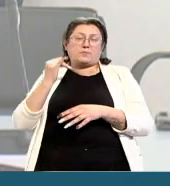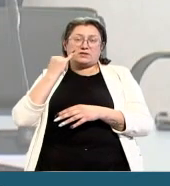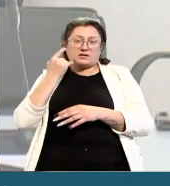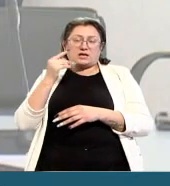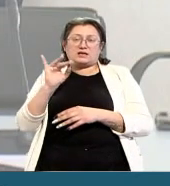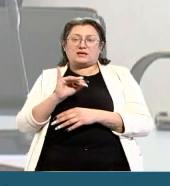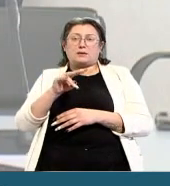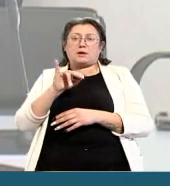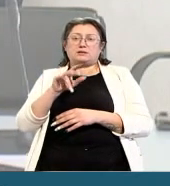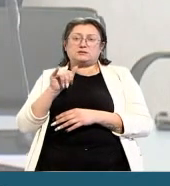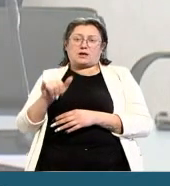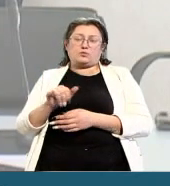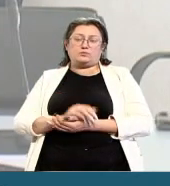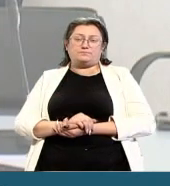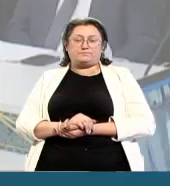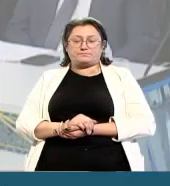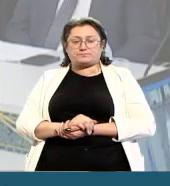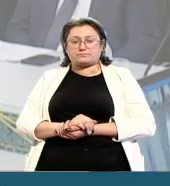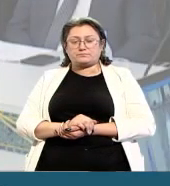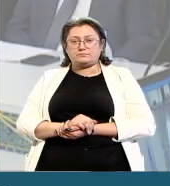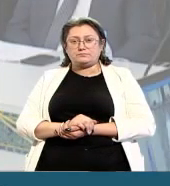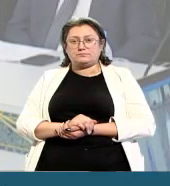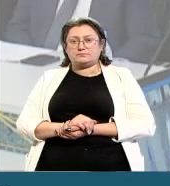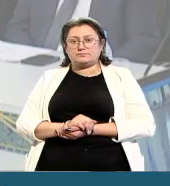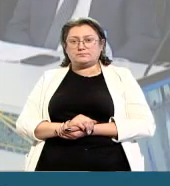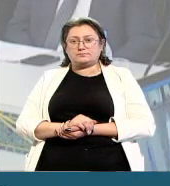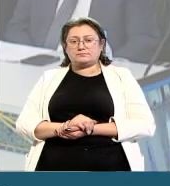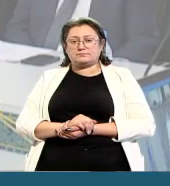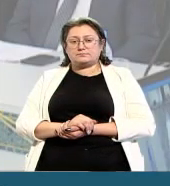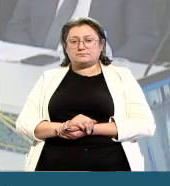Павлодарской и Мангыстауской областях. Алмажан Амакельдинова, Родион Бабич, телеканал «Кустанай».